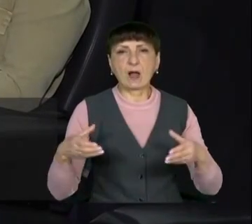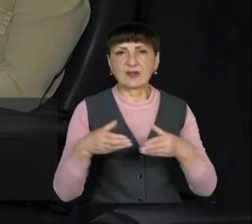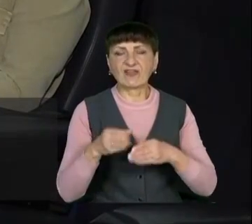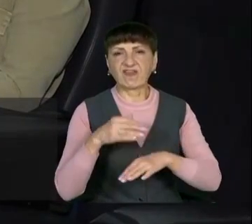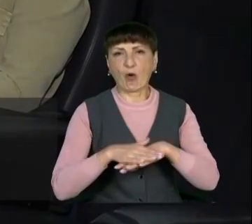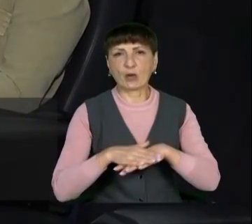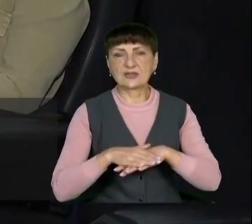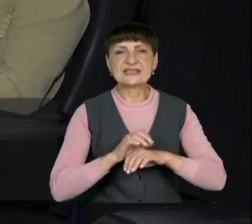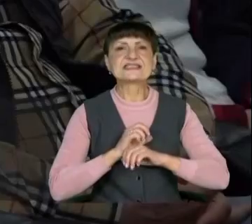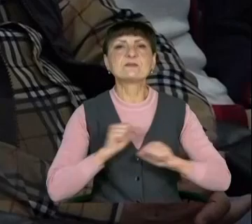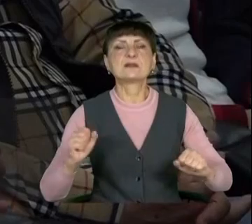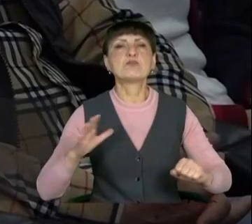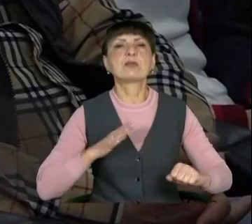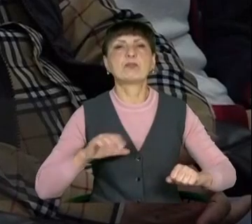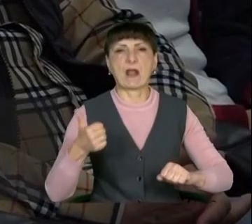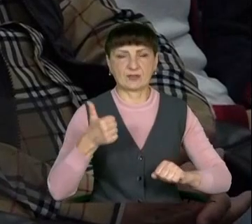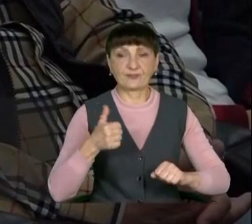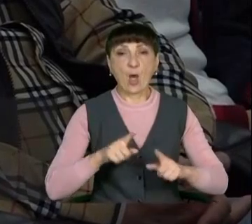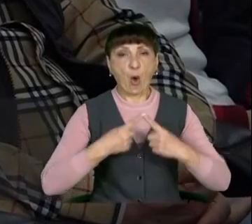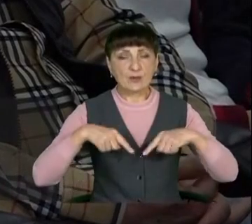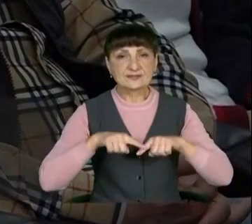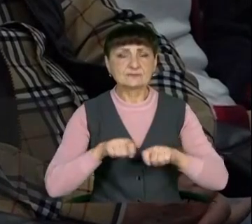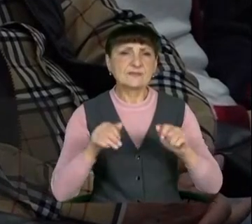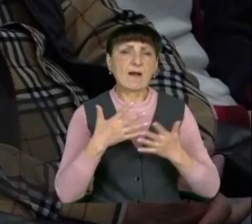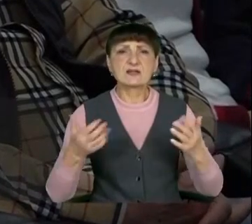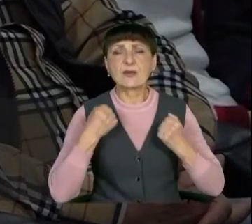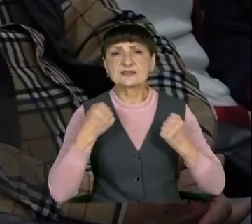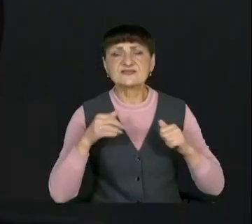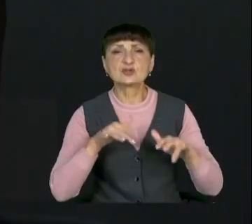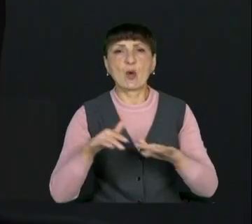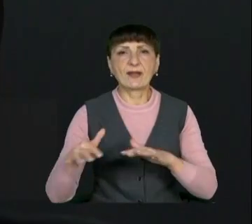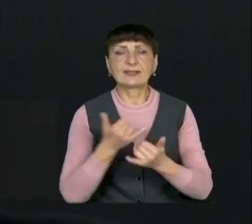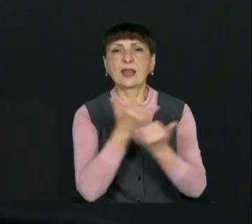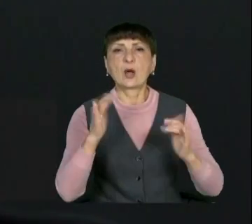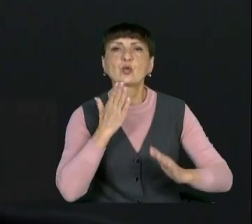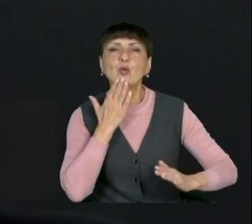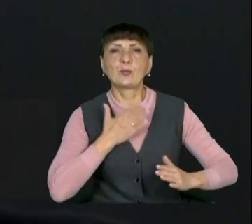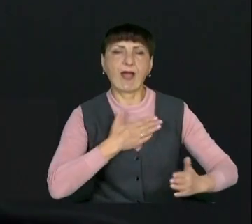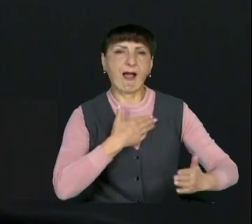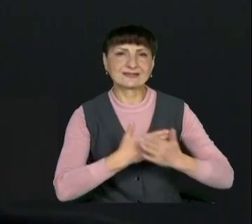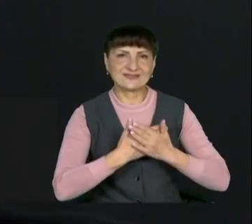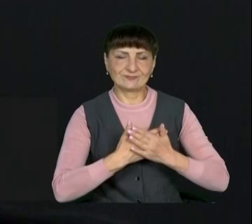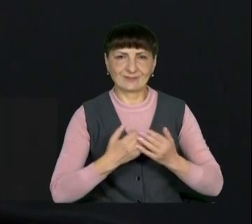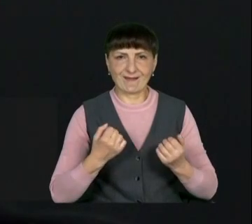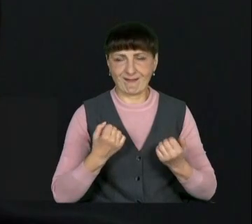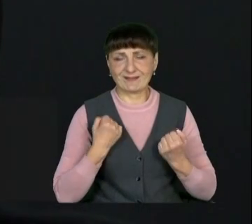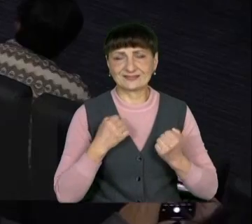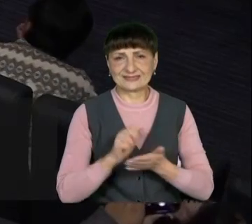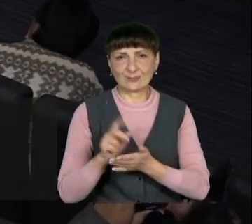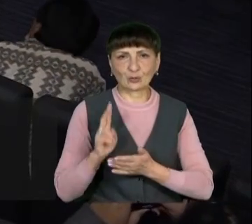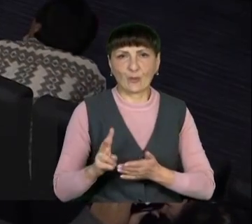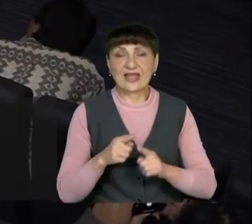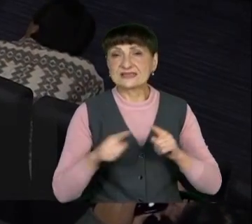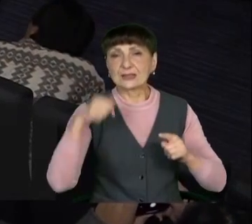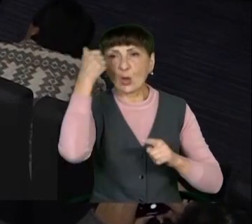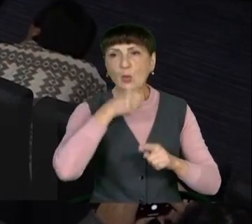фондом смелость быть первым организация устраивает различные спортивные события для образа жизни за эти годы в